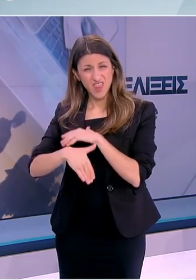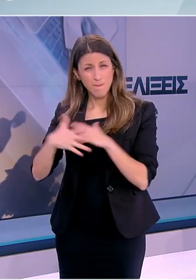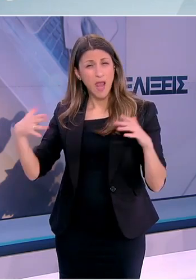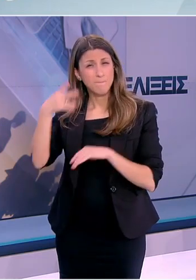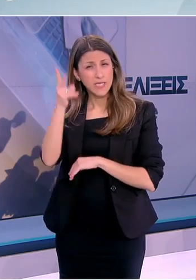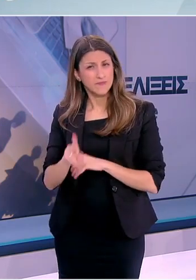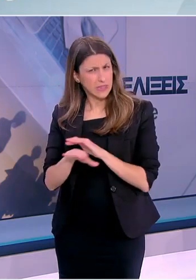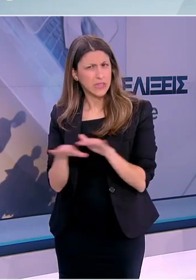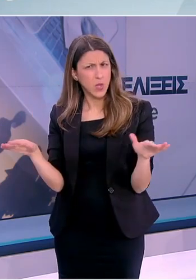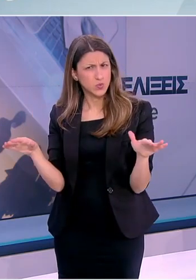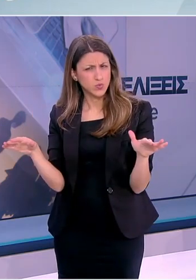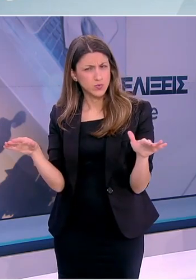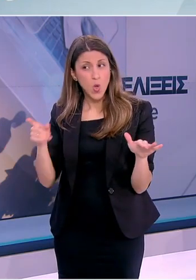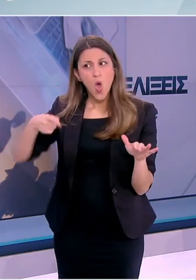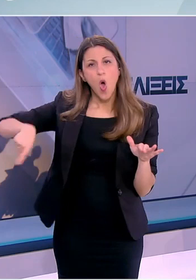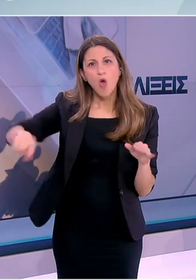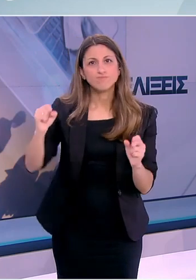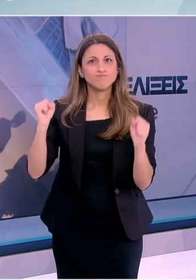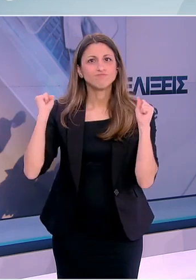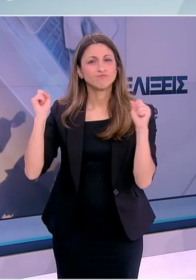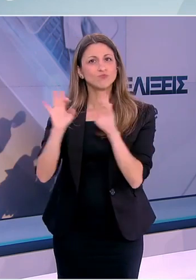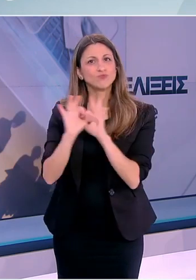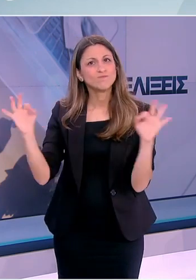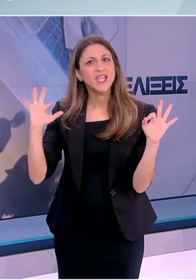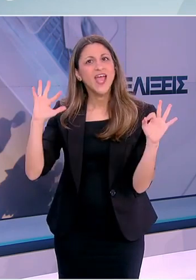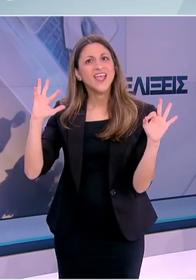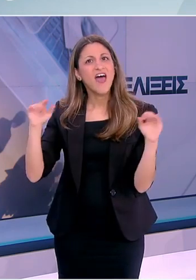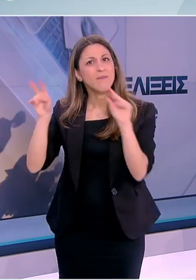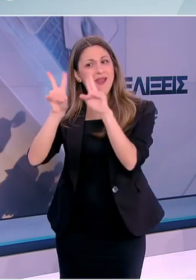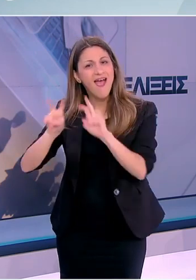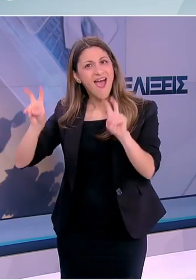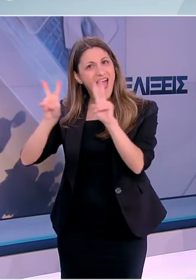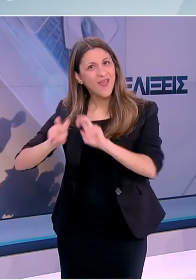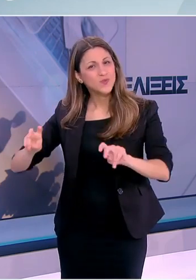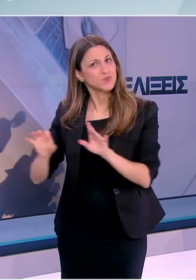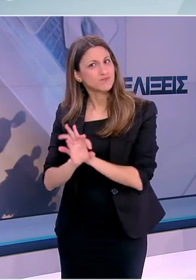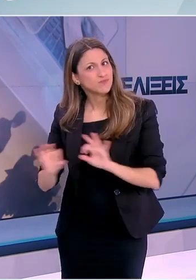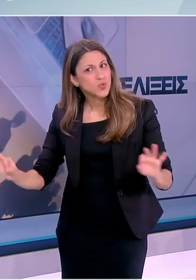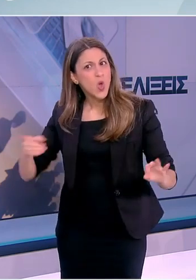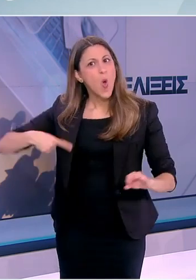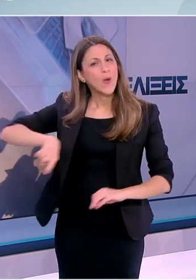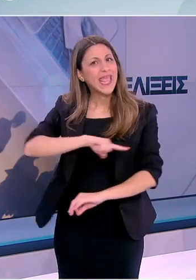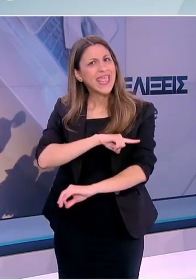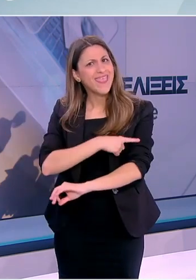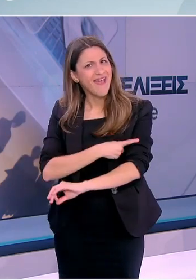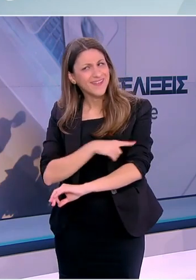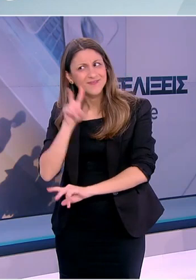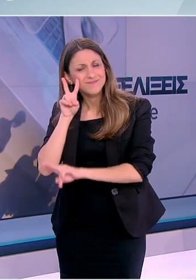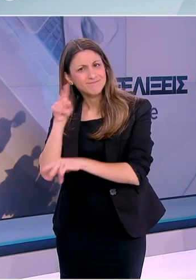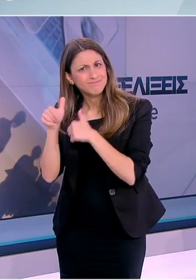Όλοι είναι εξαιρετικά καλά στην υγεία τους. Καθημερινά ελέγχονται από τους γιατρούς του ΕΟΔΗ.